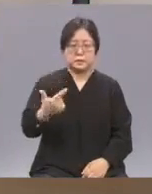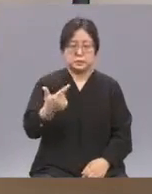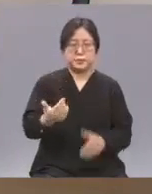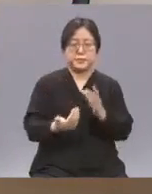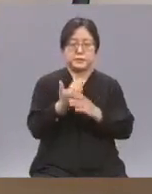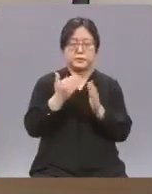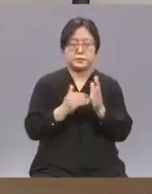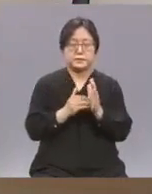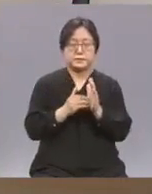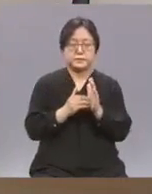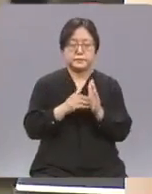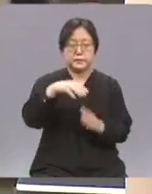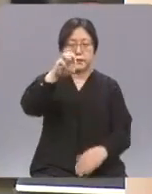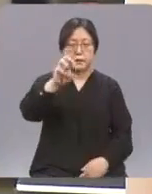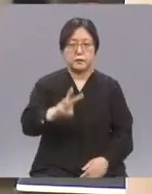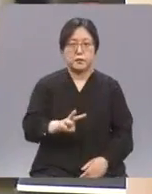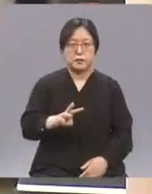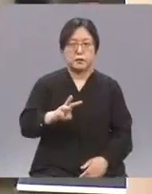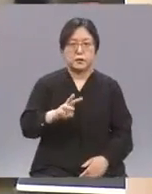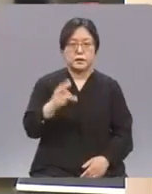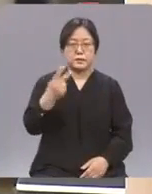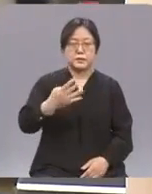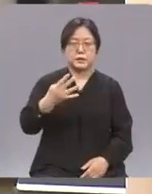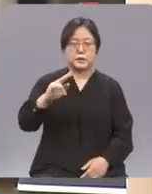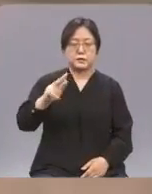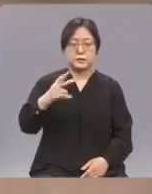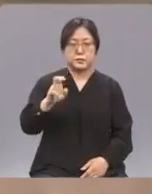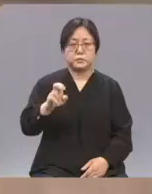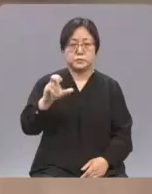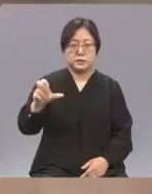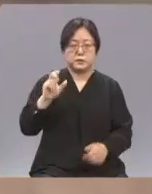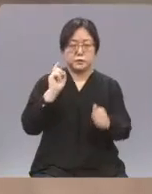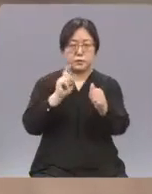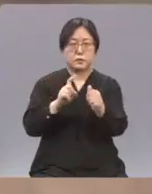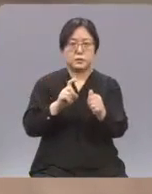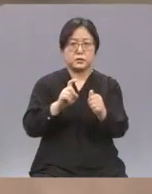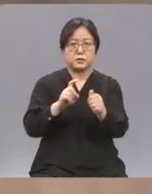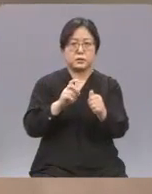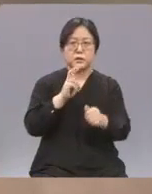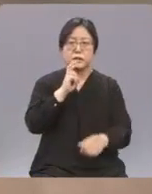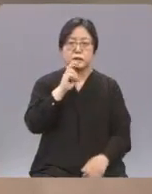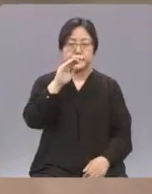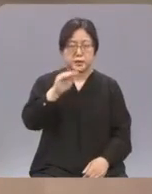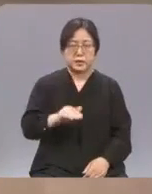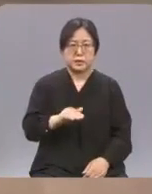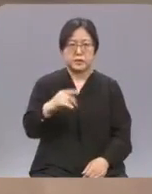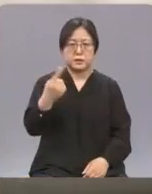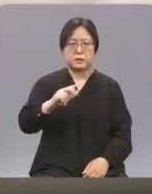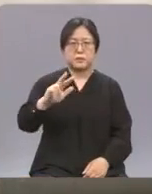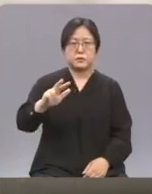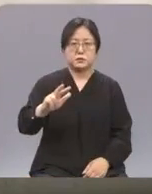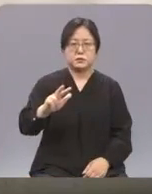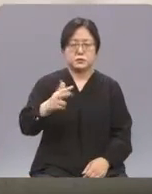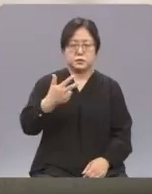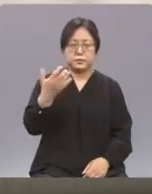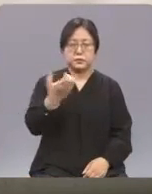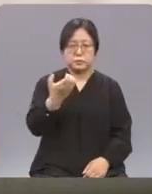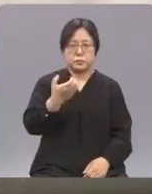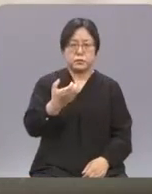1,446명이 발생했습니다. 광주에서는 4,725명이 확진된 가운데 20대 이하가